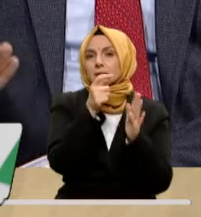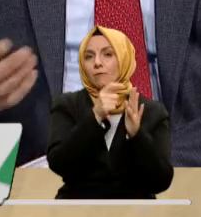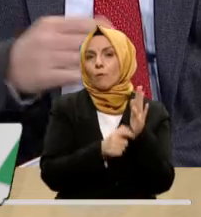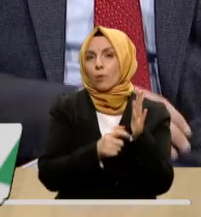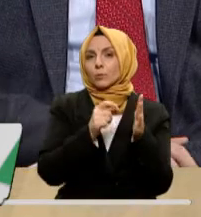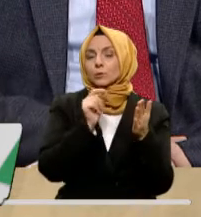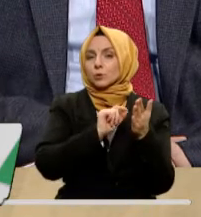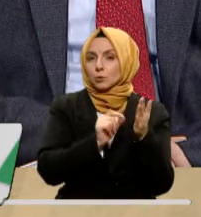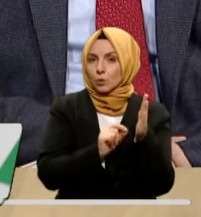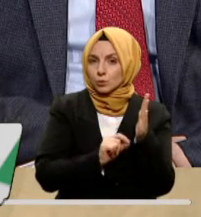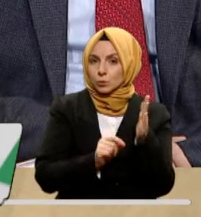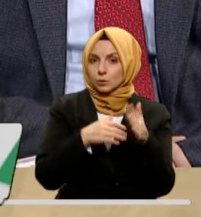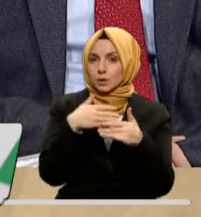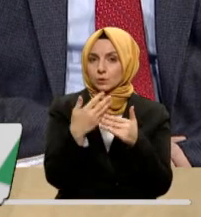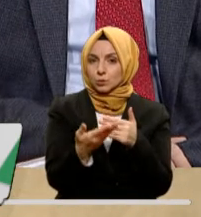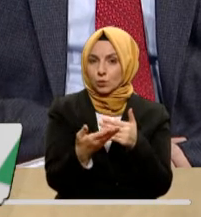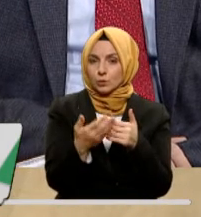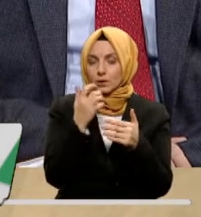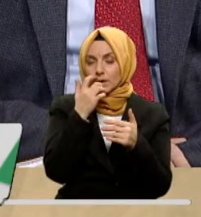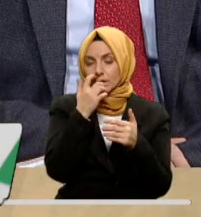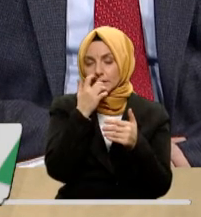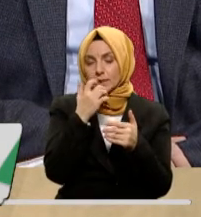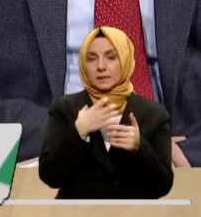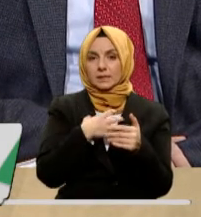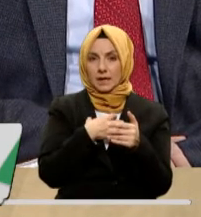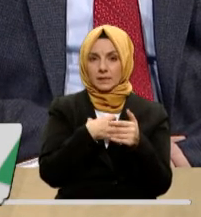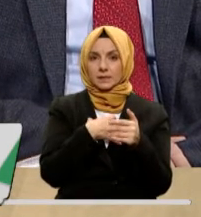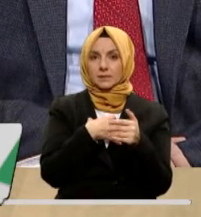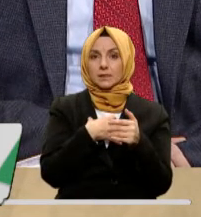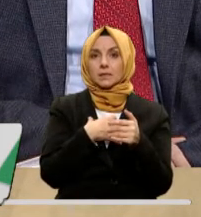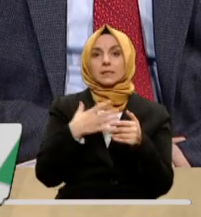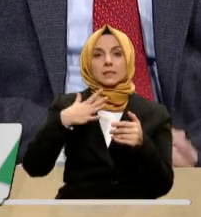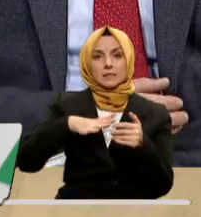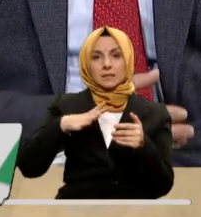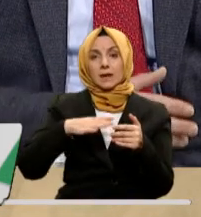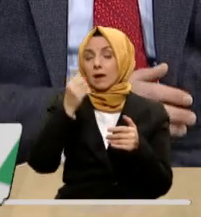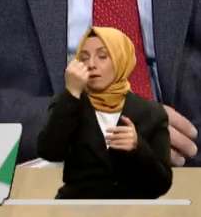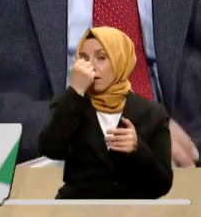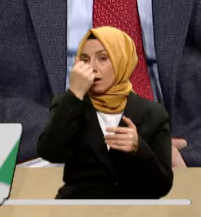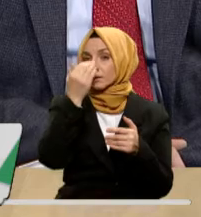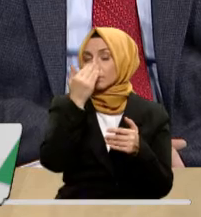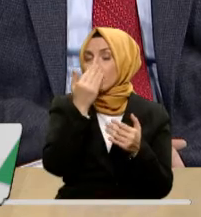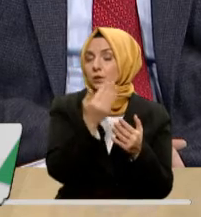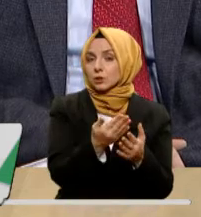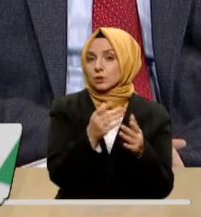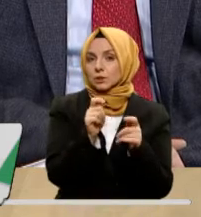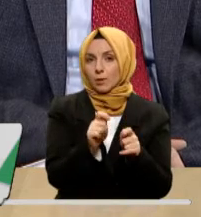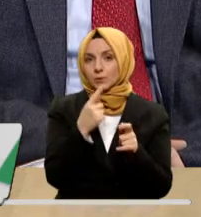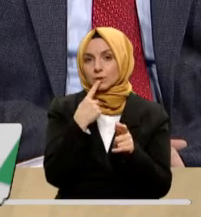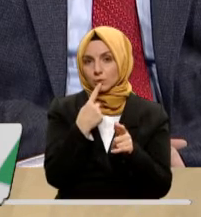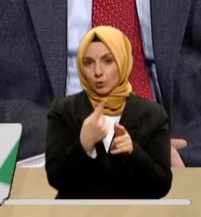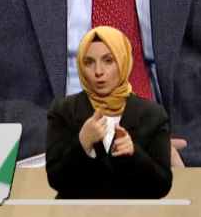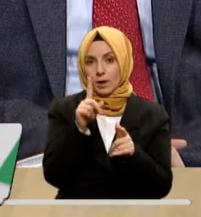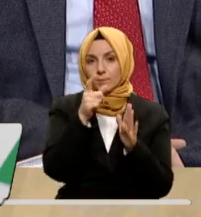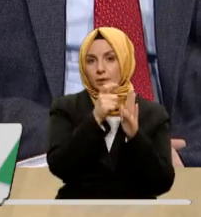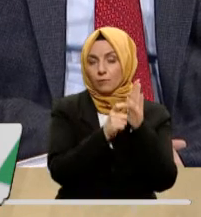bir sorgulama formu var Kendi Özgür iradesiyle kan bağışı larımızın ki güvenli kan temini de en önemli basamaklardan birisi bu kan bağışı